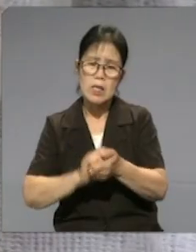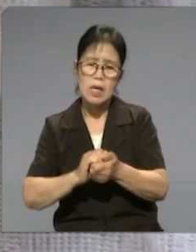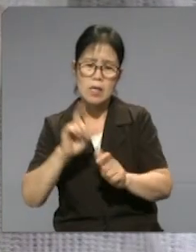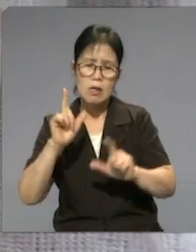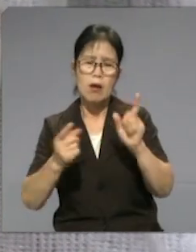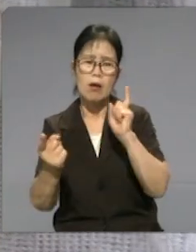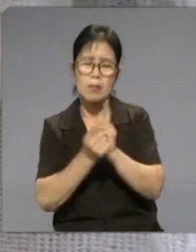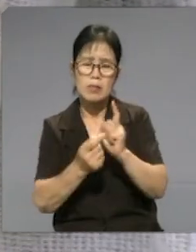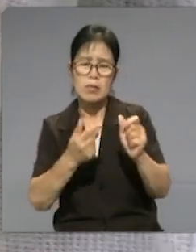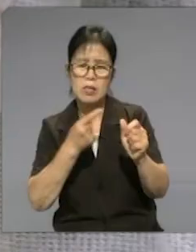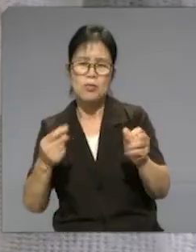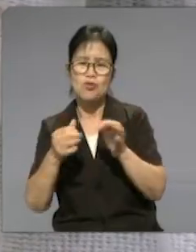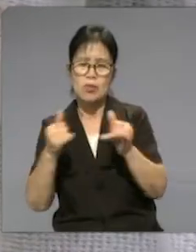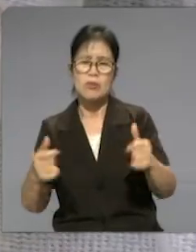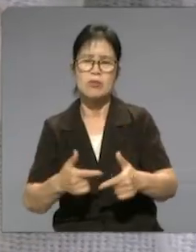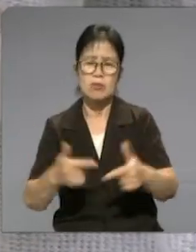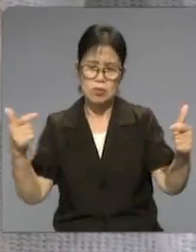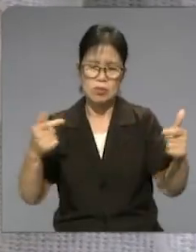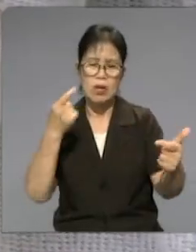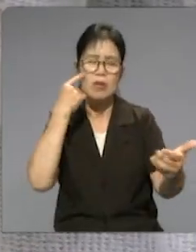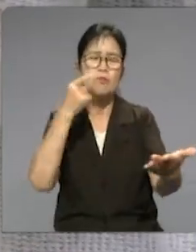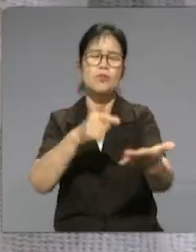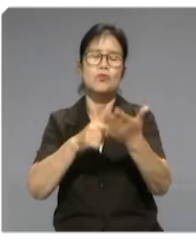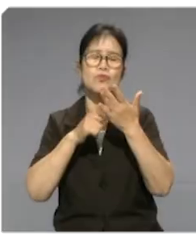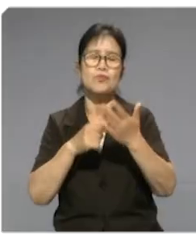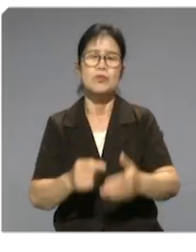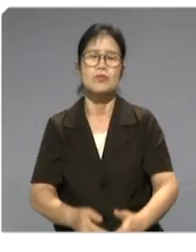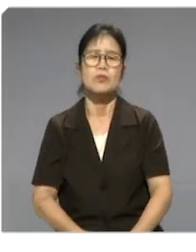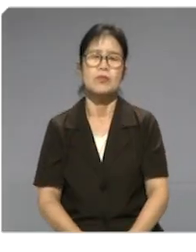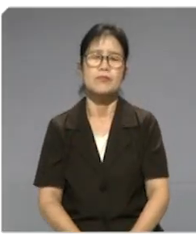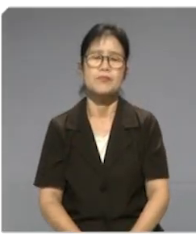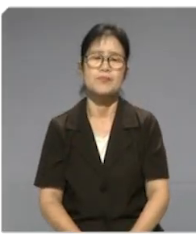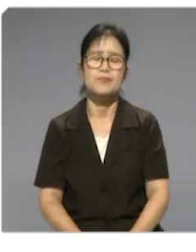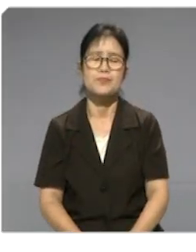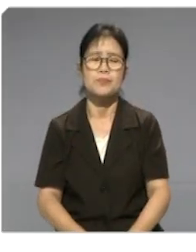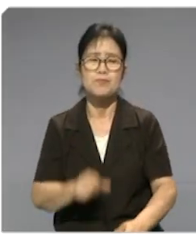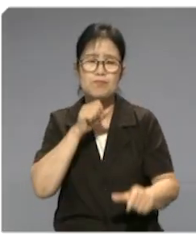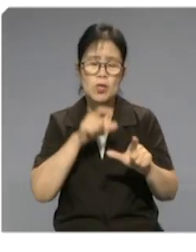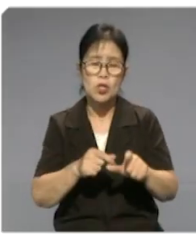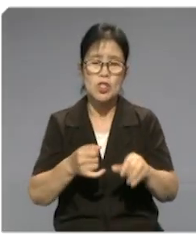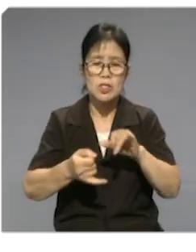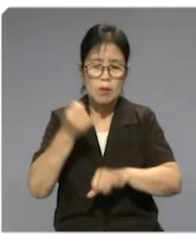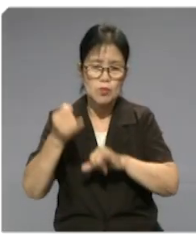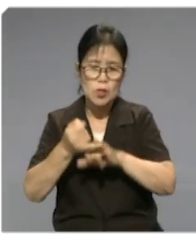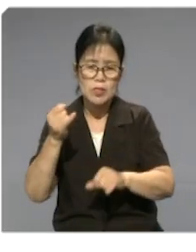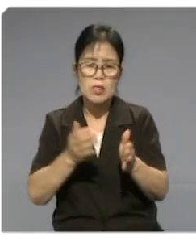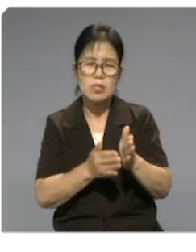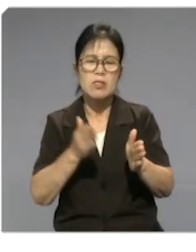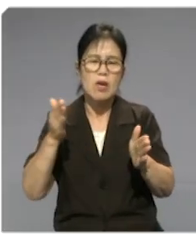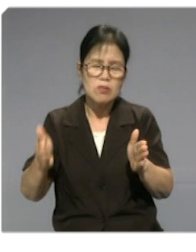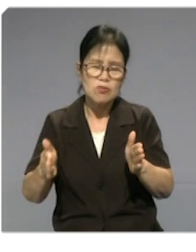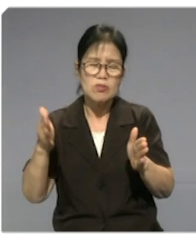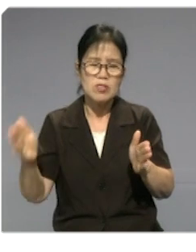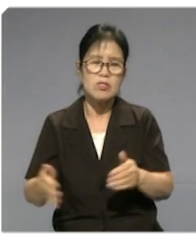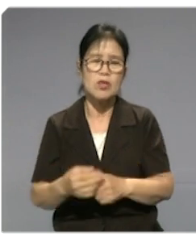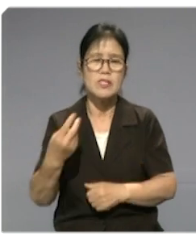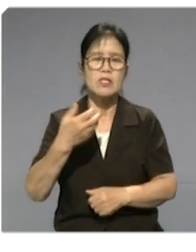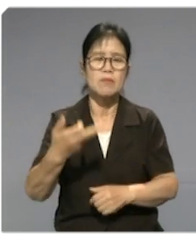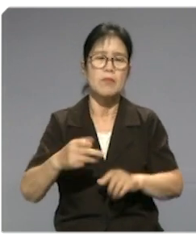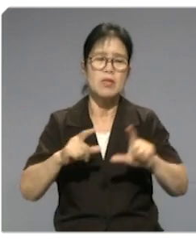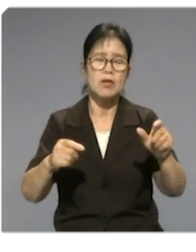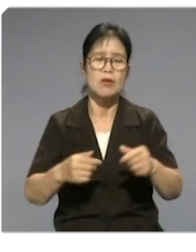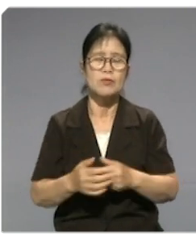내몰린 대출자들이 급증했다는 걸 보여주는 대목입니다. 평균 채무 변제 기간도 크게 늘어